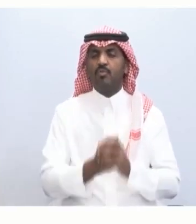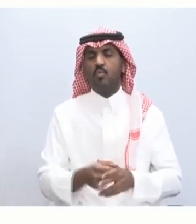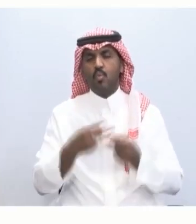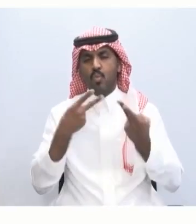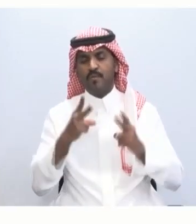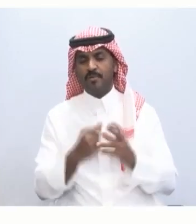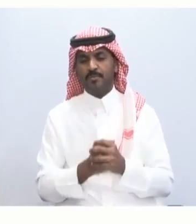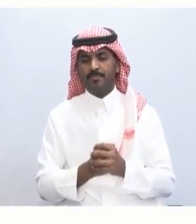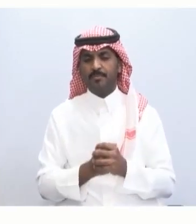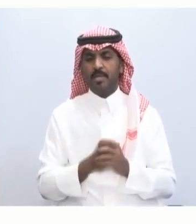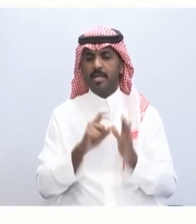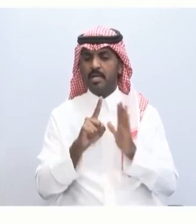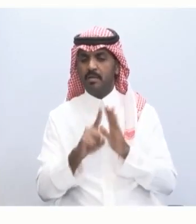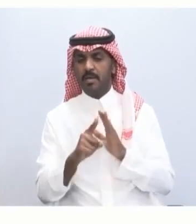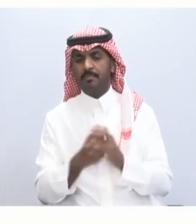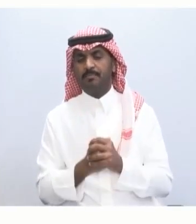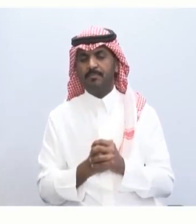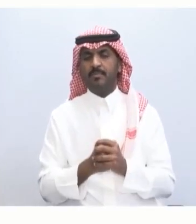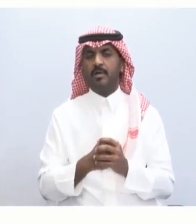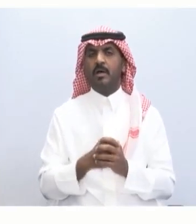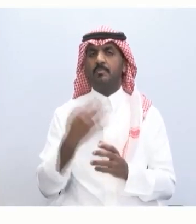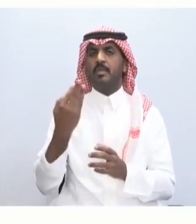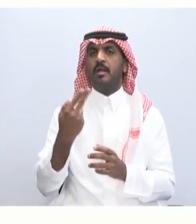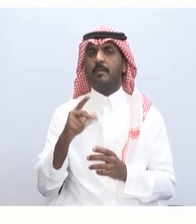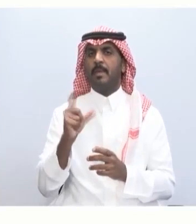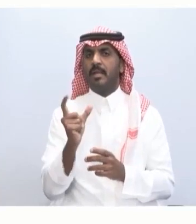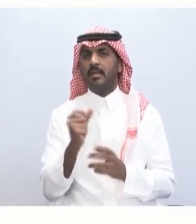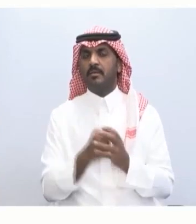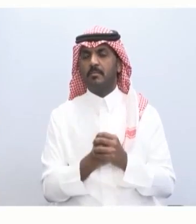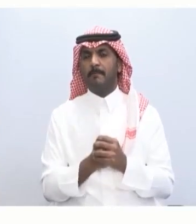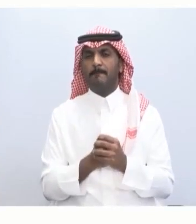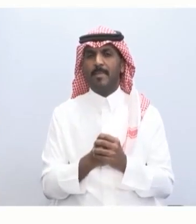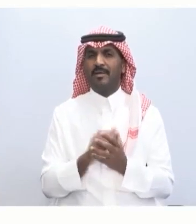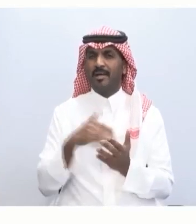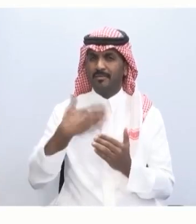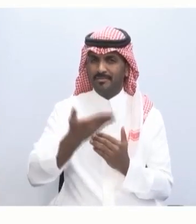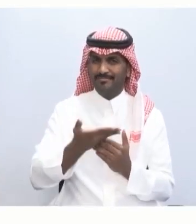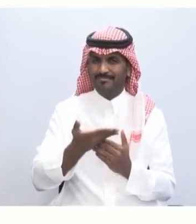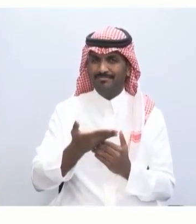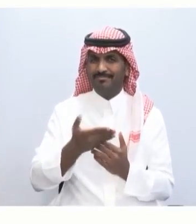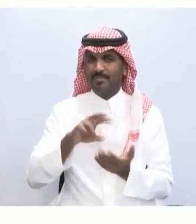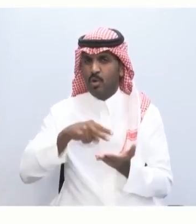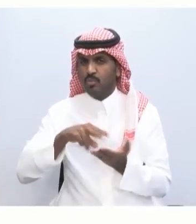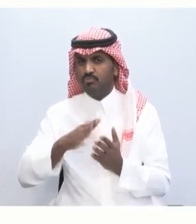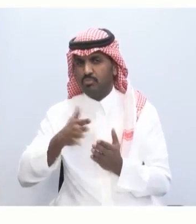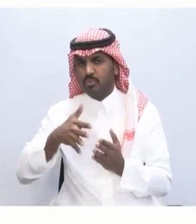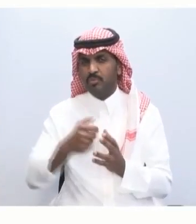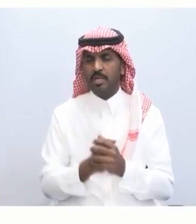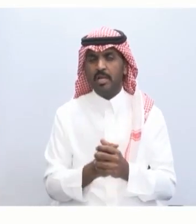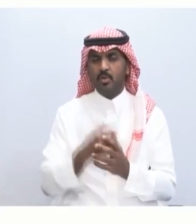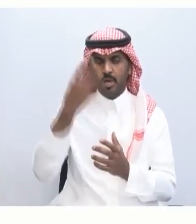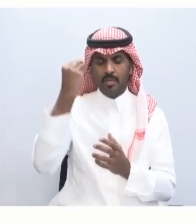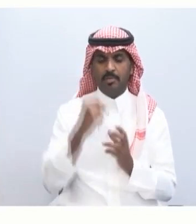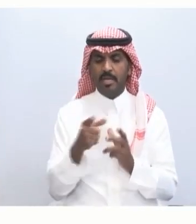فوافق الامام عبد الرحمن رح رحمه الله بعد تردد لانه يعلم